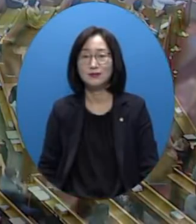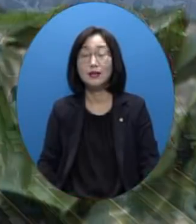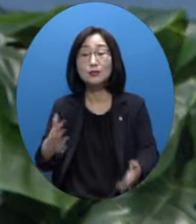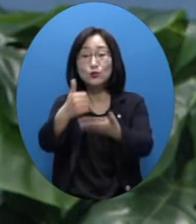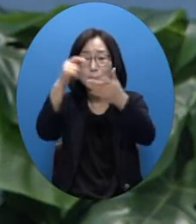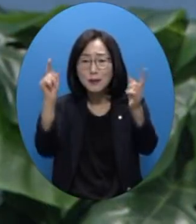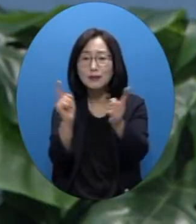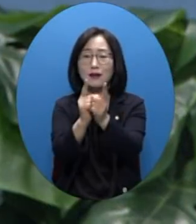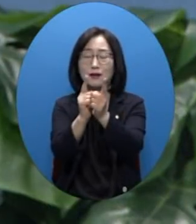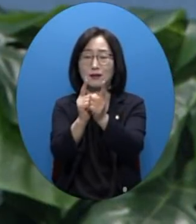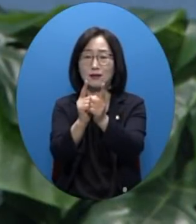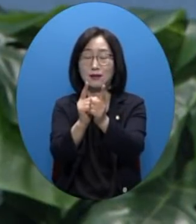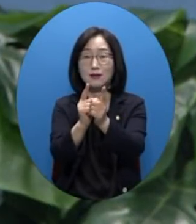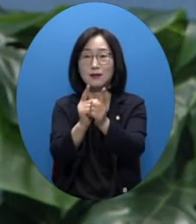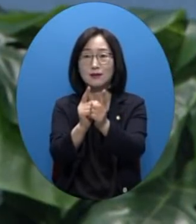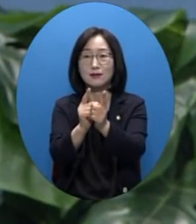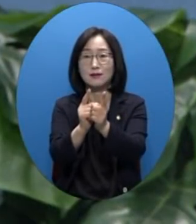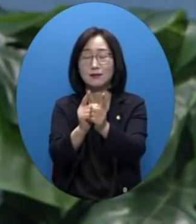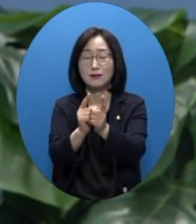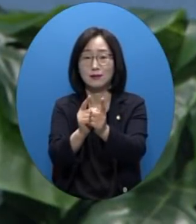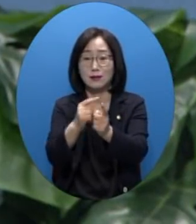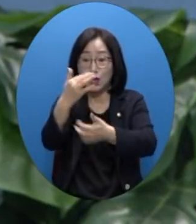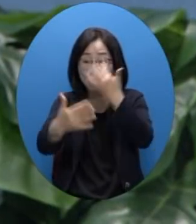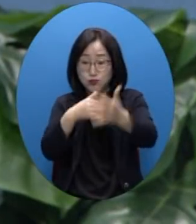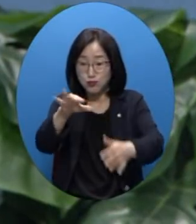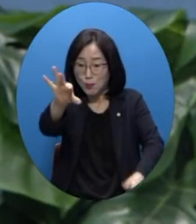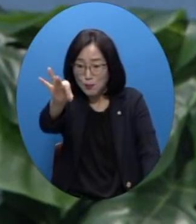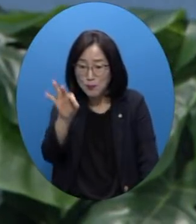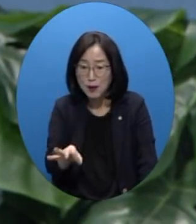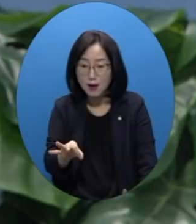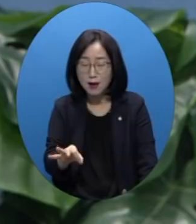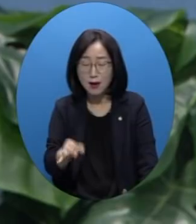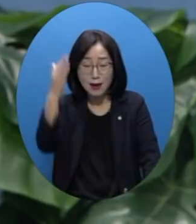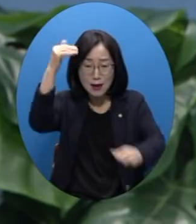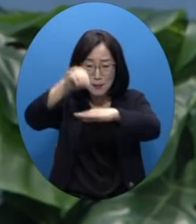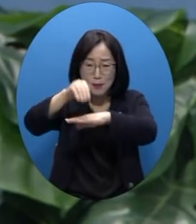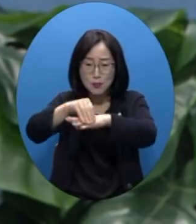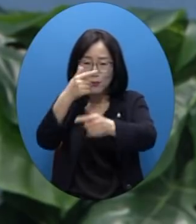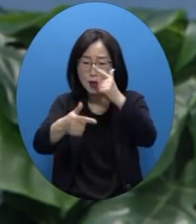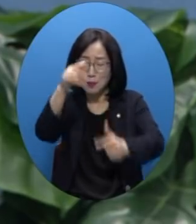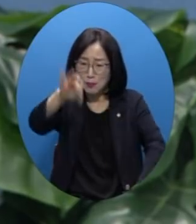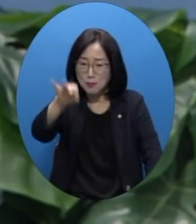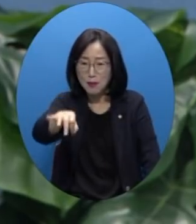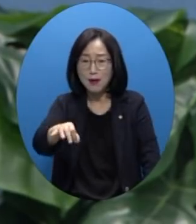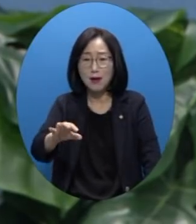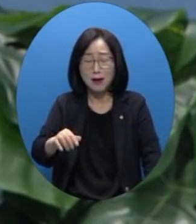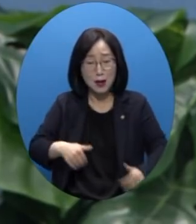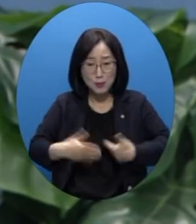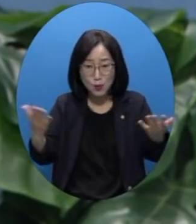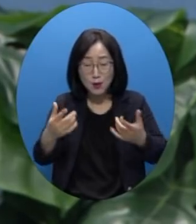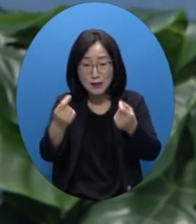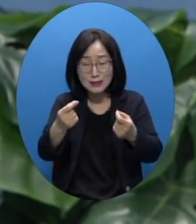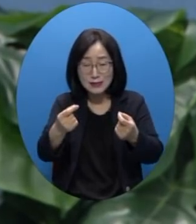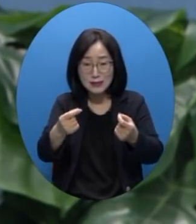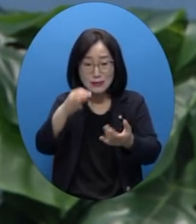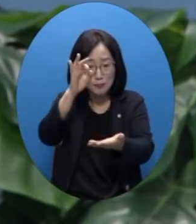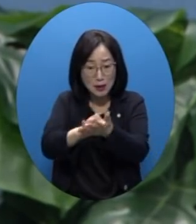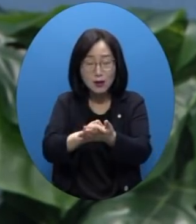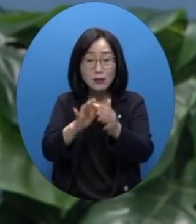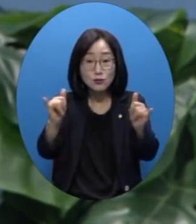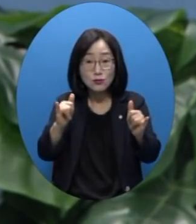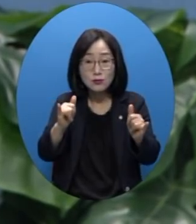주님을 만나기만 하면 불 속에서 꺼낸 그슬린 나무같이 보잘것 없고 쓸모없고 가치없는 존재라고